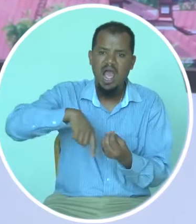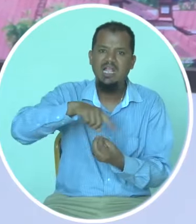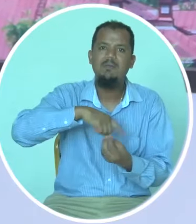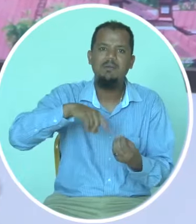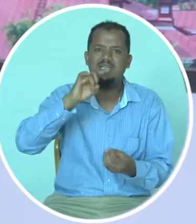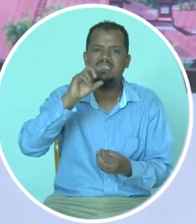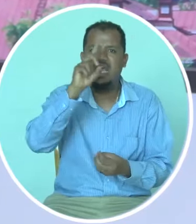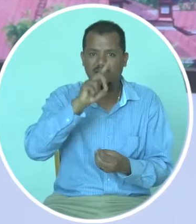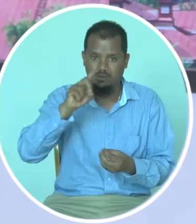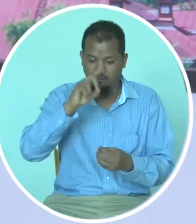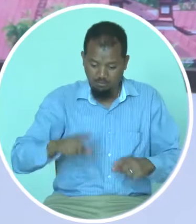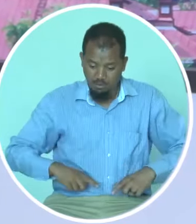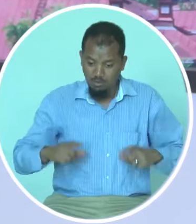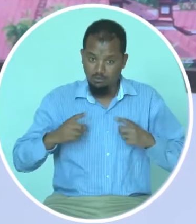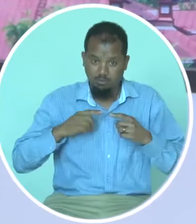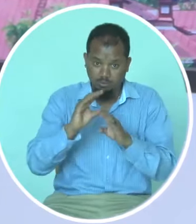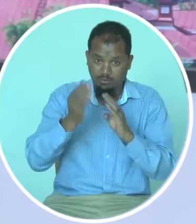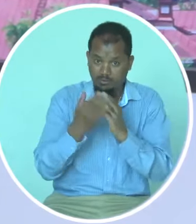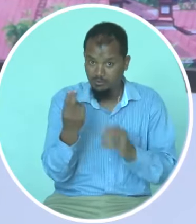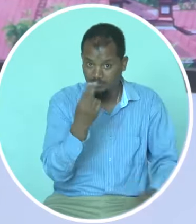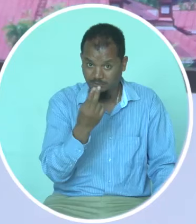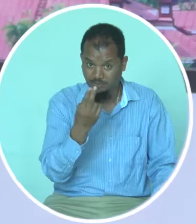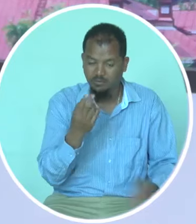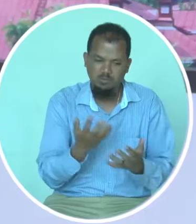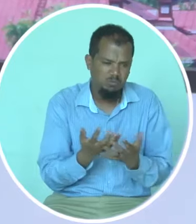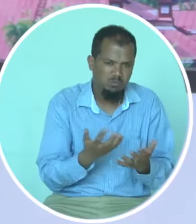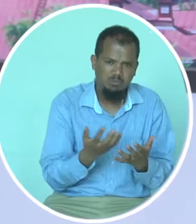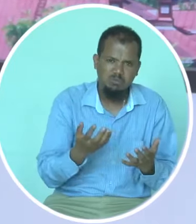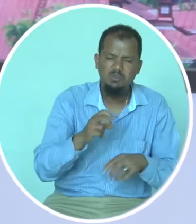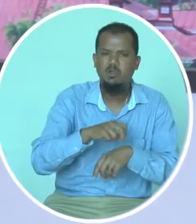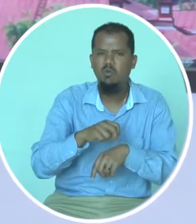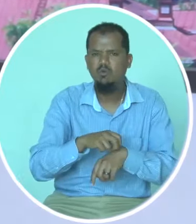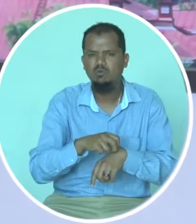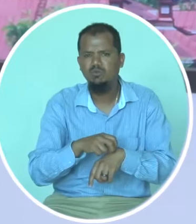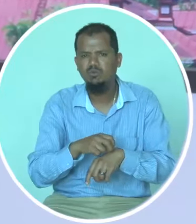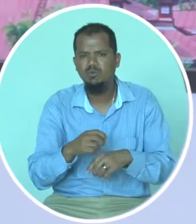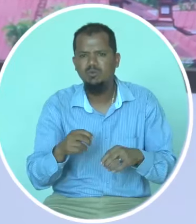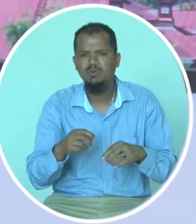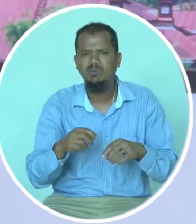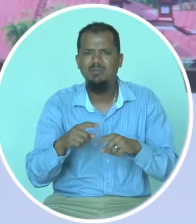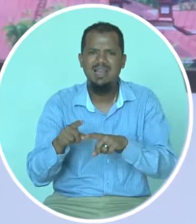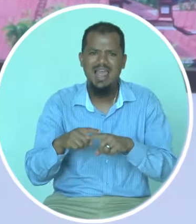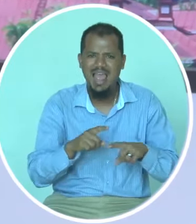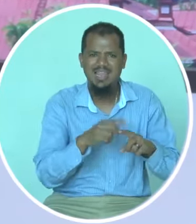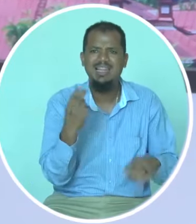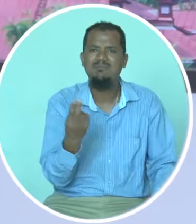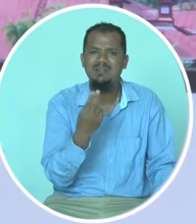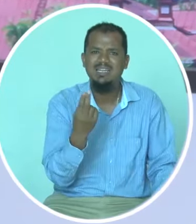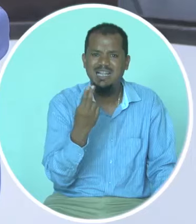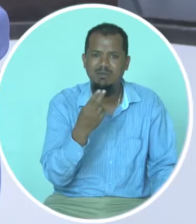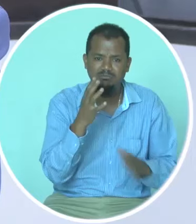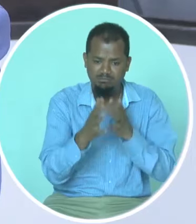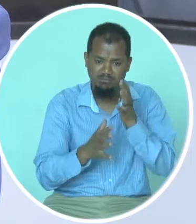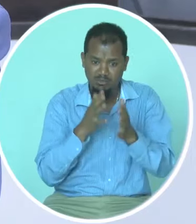ዘይ ወይም ባህሉ ያኗኗር ሁኔታ የምንጠቀምባቸው ቁሳቁሶች የወቅቱ መለያየት